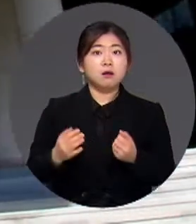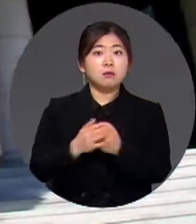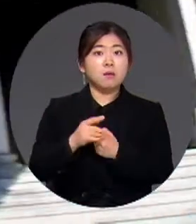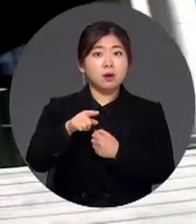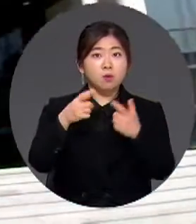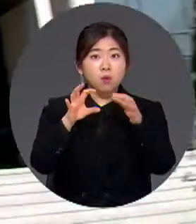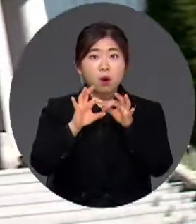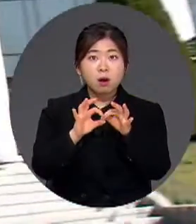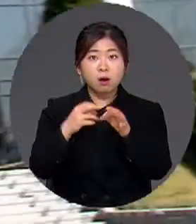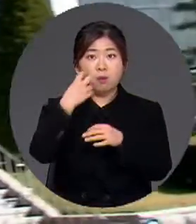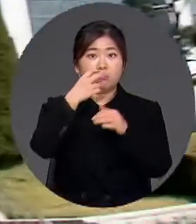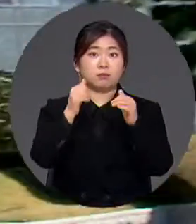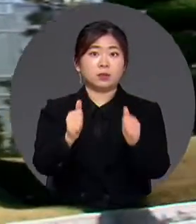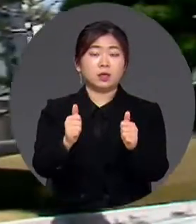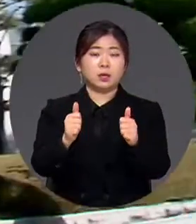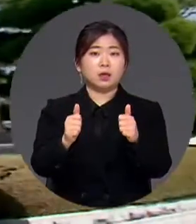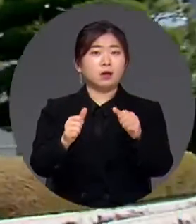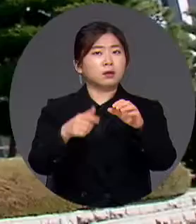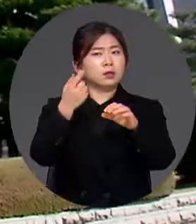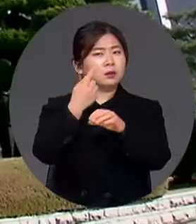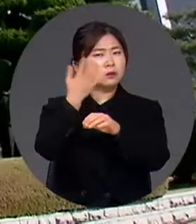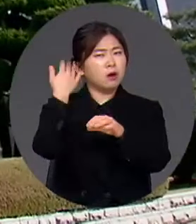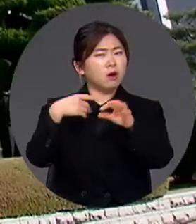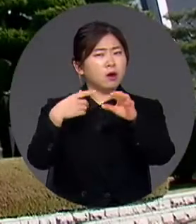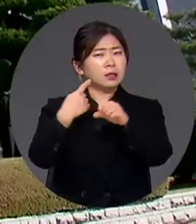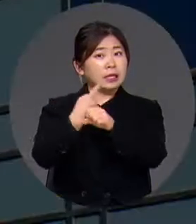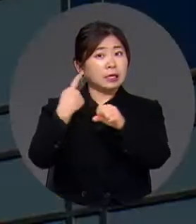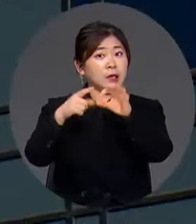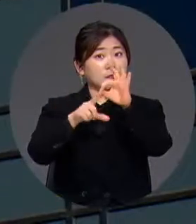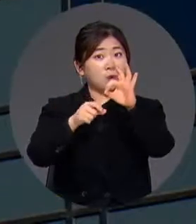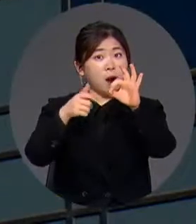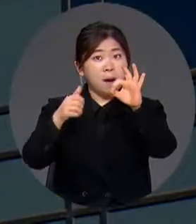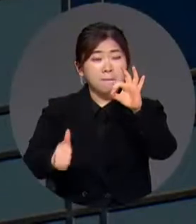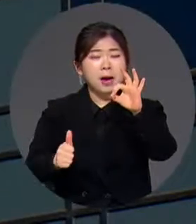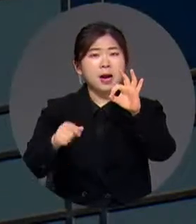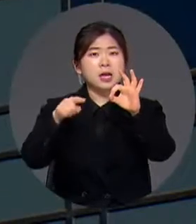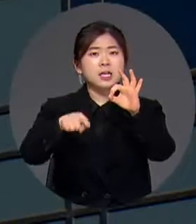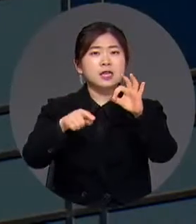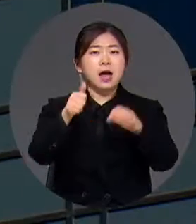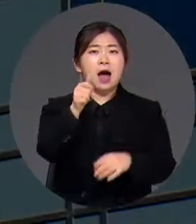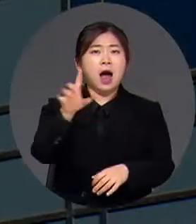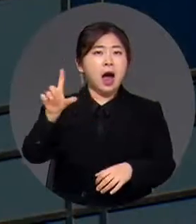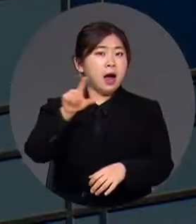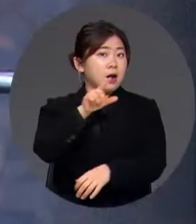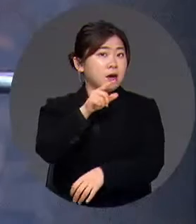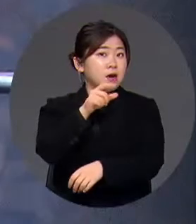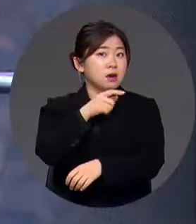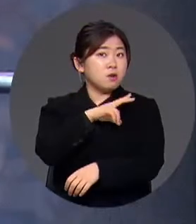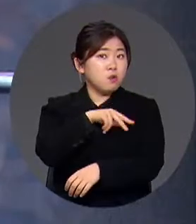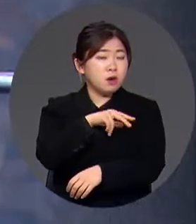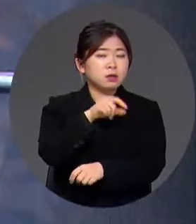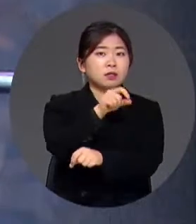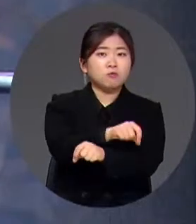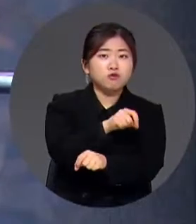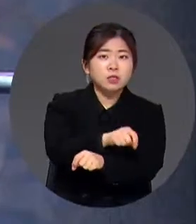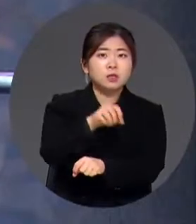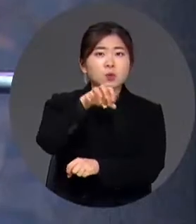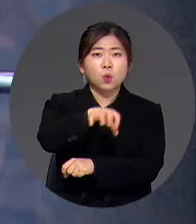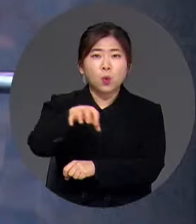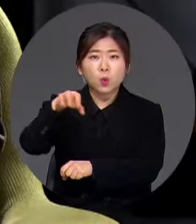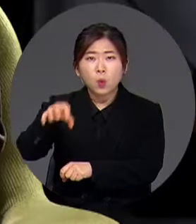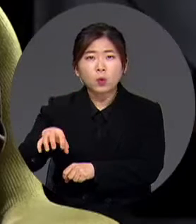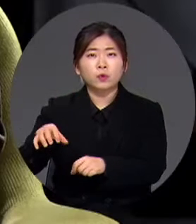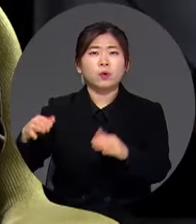검찰은 지난해 10월 말 하이원의 국회의원 회관 사무실과 사천 지역구 사무실 주거지 등을 압수 수색하게